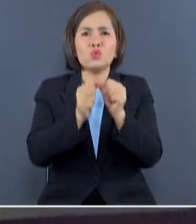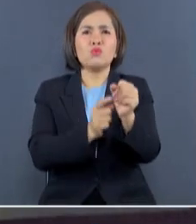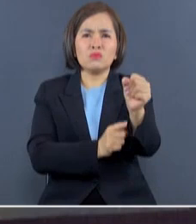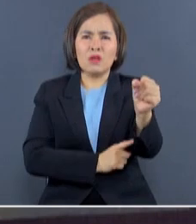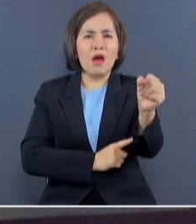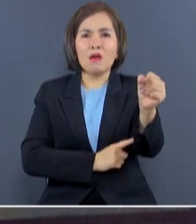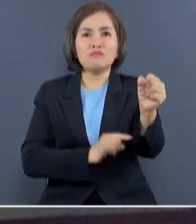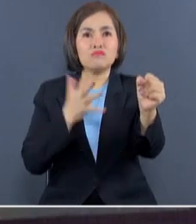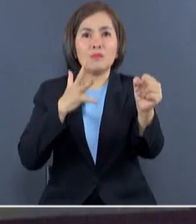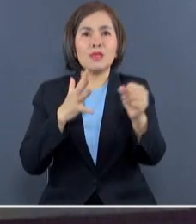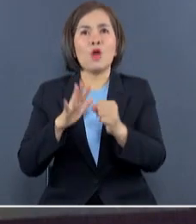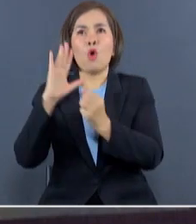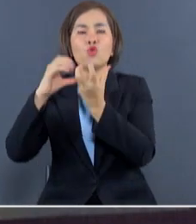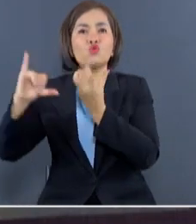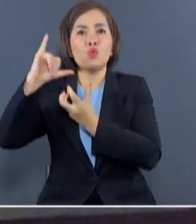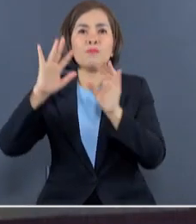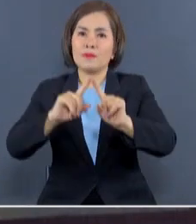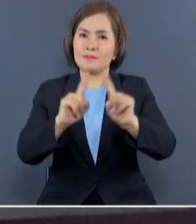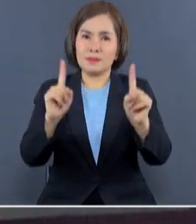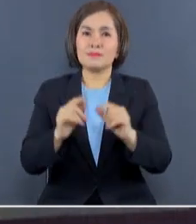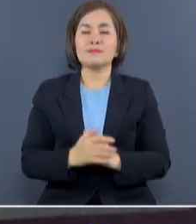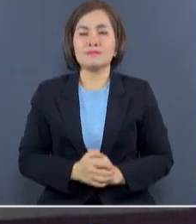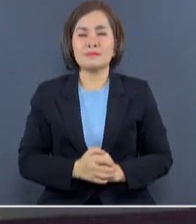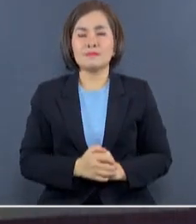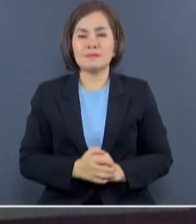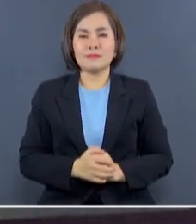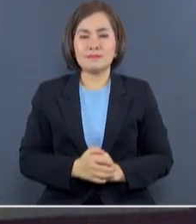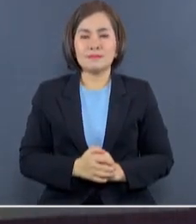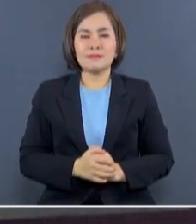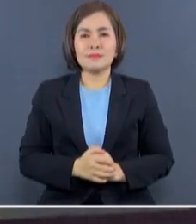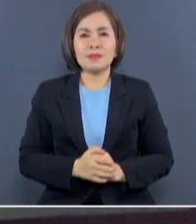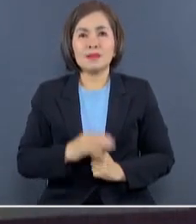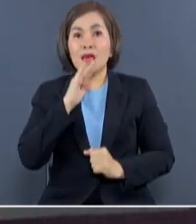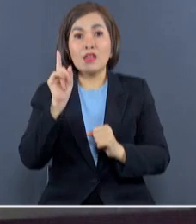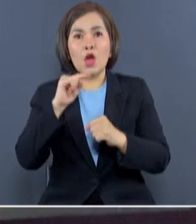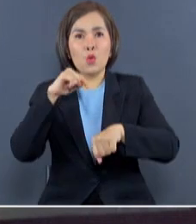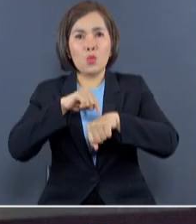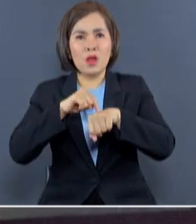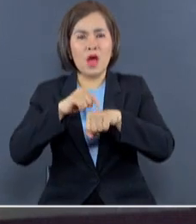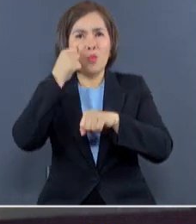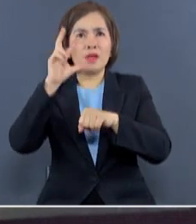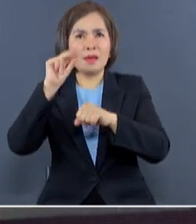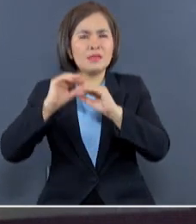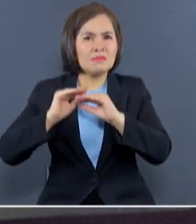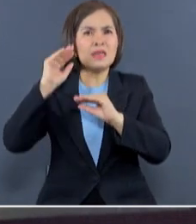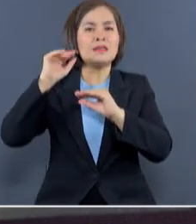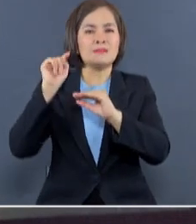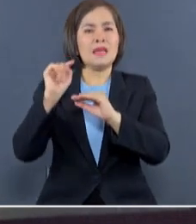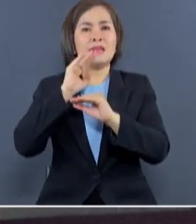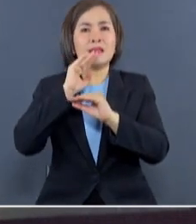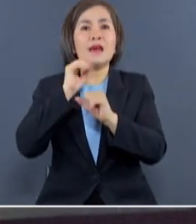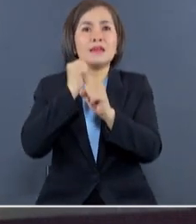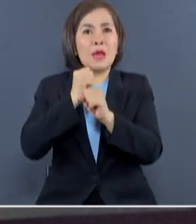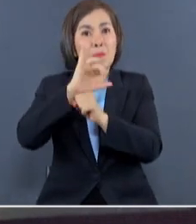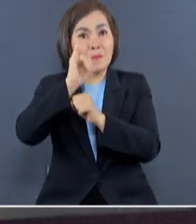นั้นอยู่แล้วเหมือนยุโรปซึ่งถ้าจริงๆไปเปิดให้มากกว่า30วันเนี่ยอาจจะไปเปิด